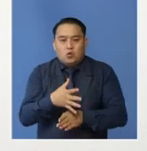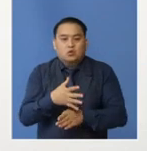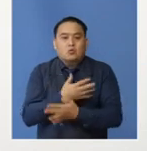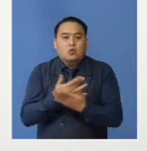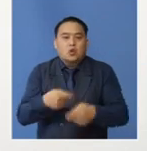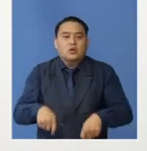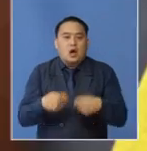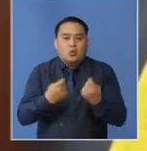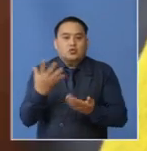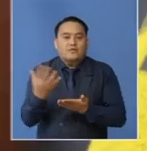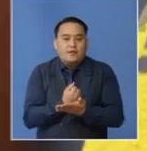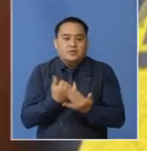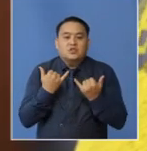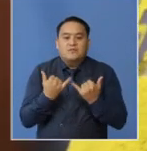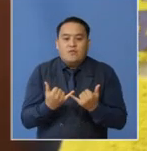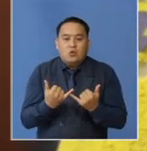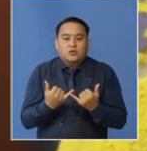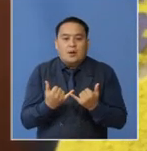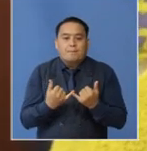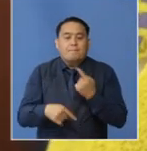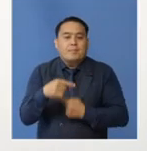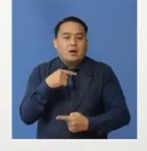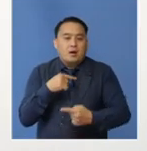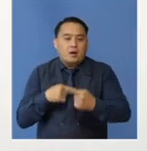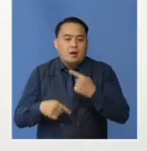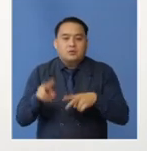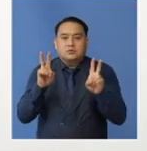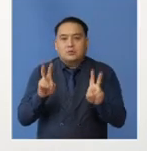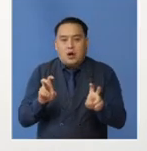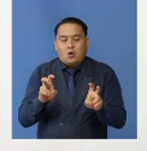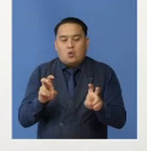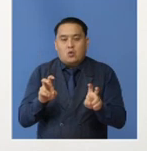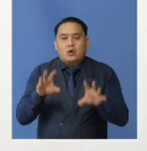много нарушений выявляется. В сегодняшний день предпринимательский кодекс гласит, что